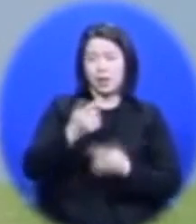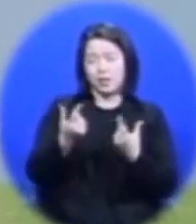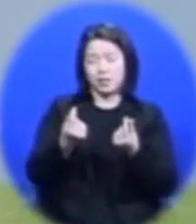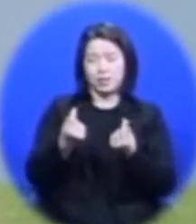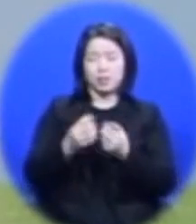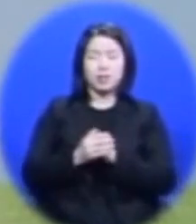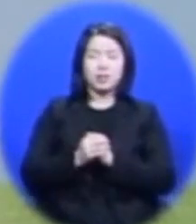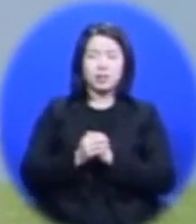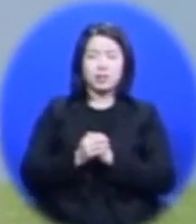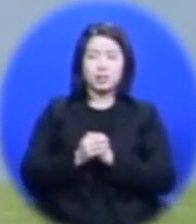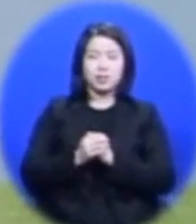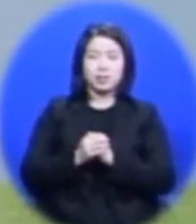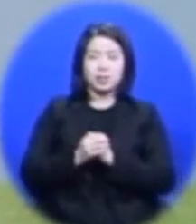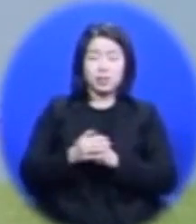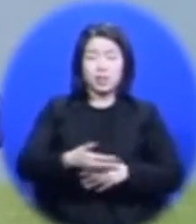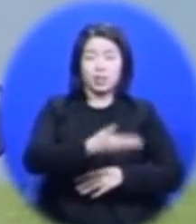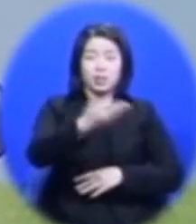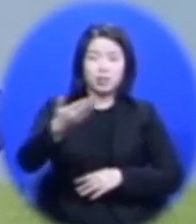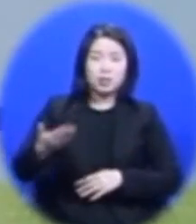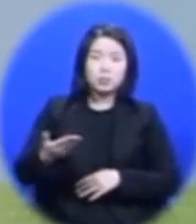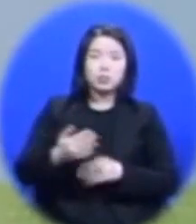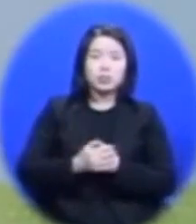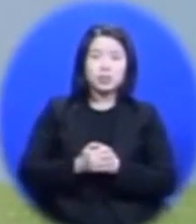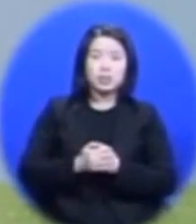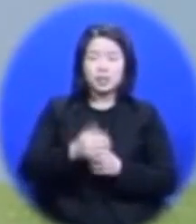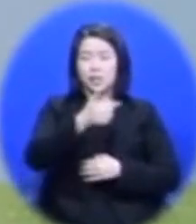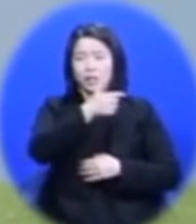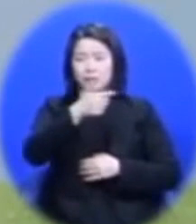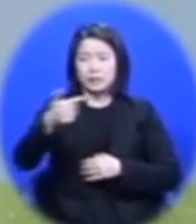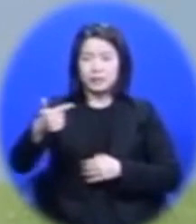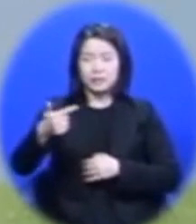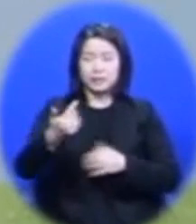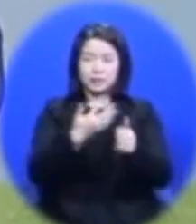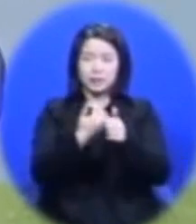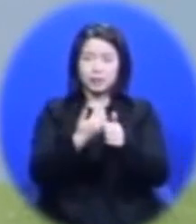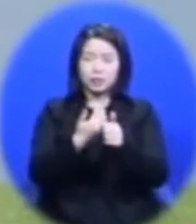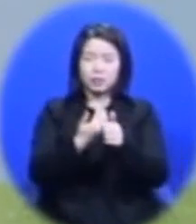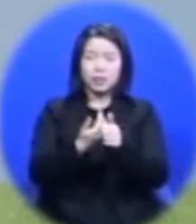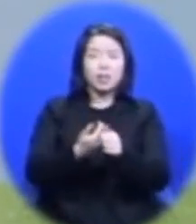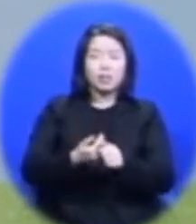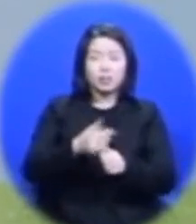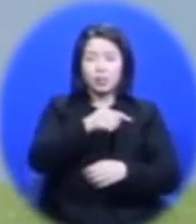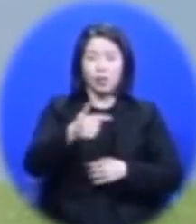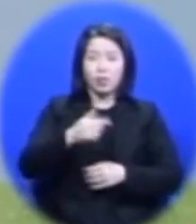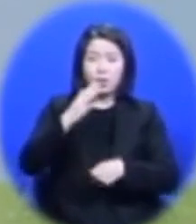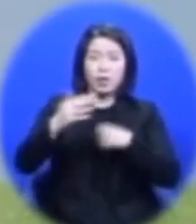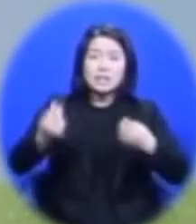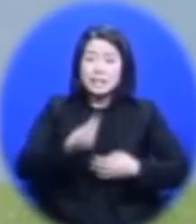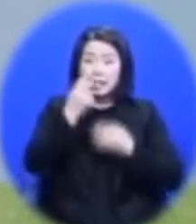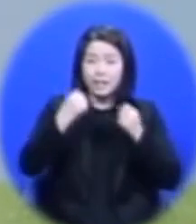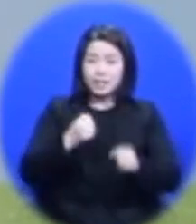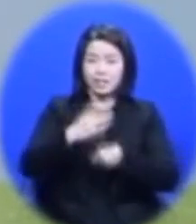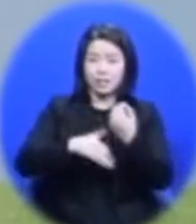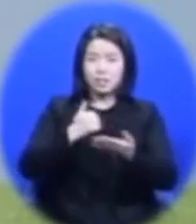아십니까? 여러분, 대형 화물 트럭이 커요? 살아계신 하나님이 커요?